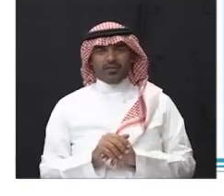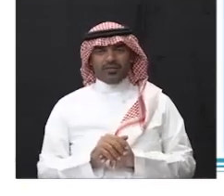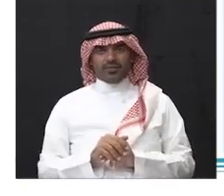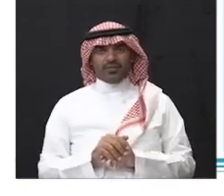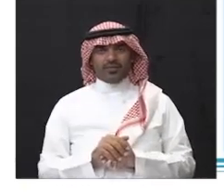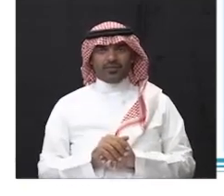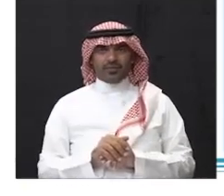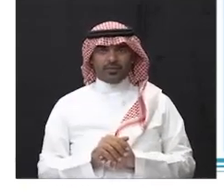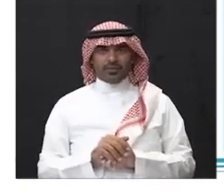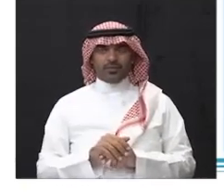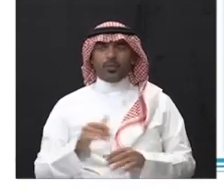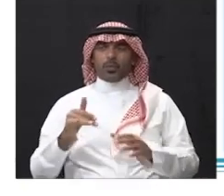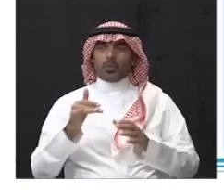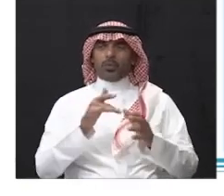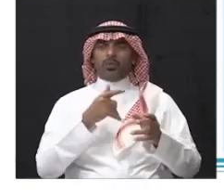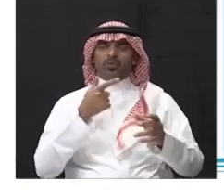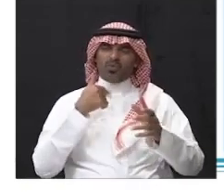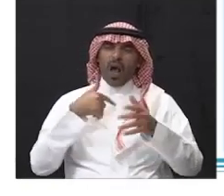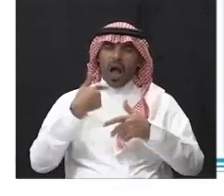في اكتشافات جديدة.